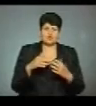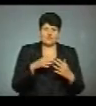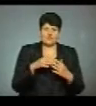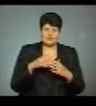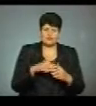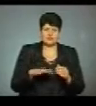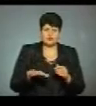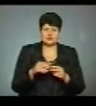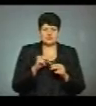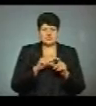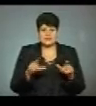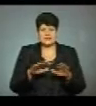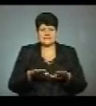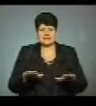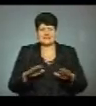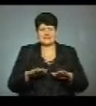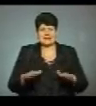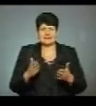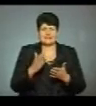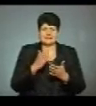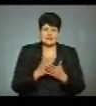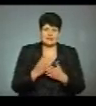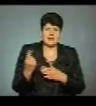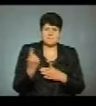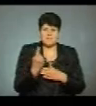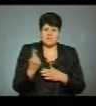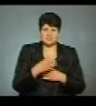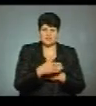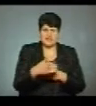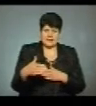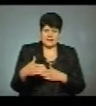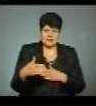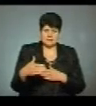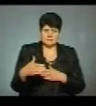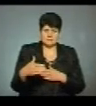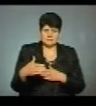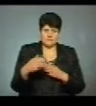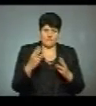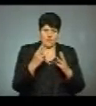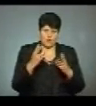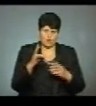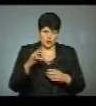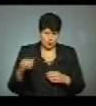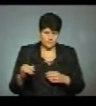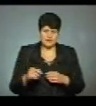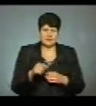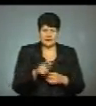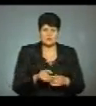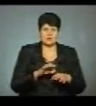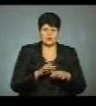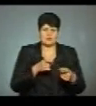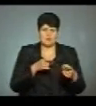шкіл, для садиків, для дітей, які знаходяться на першій лінії вогню, можна сказати, там, де проходять